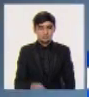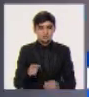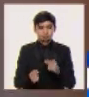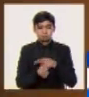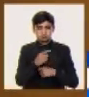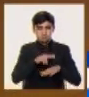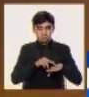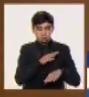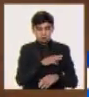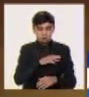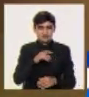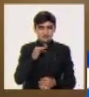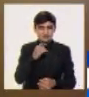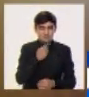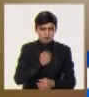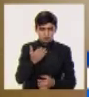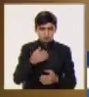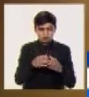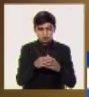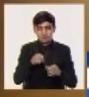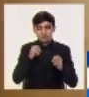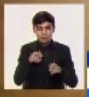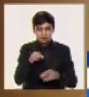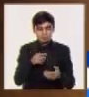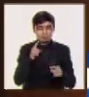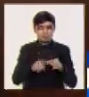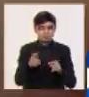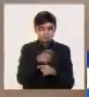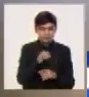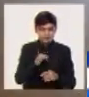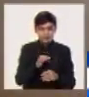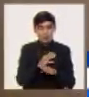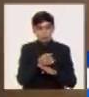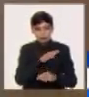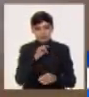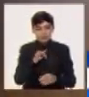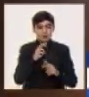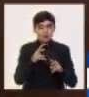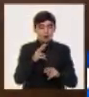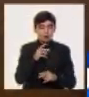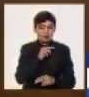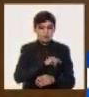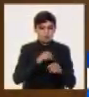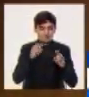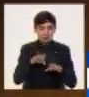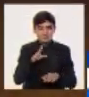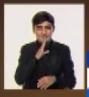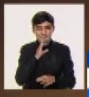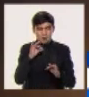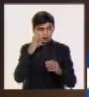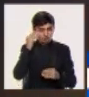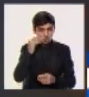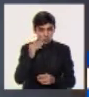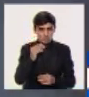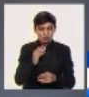Появление полиции и бойцов спецотряда быстрого реагирования застало посетителей и персонал врасплох. Судя по видео, девушки из числа